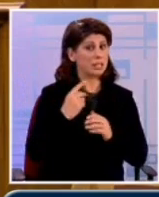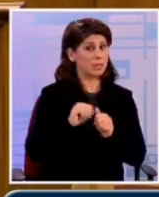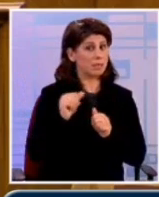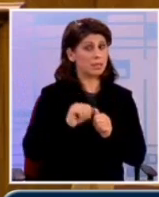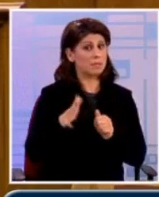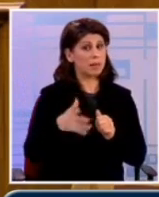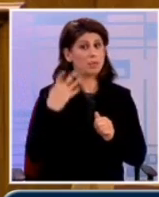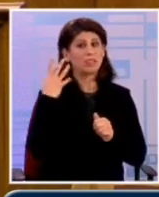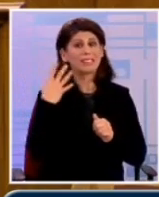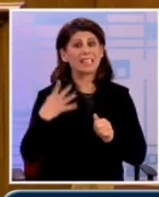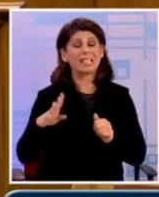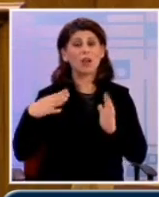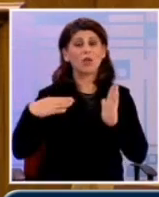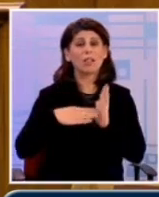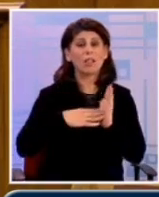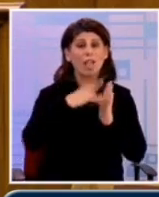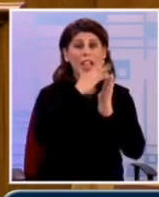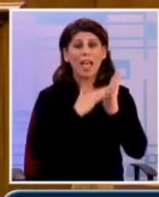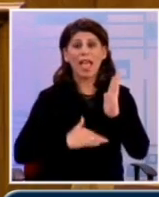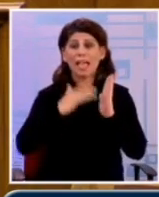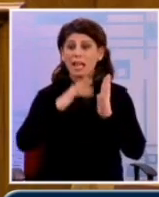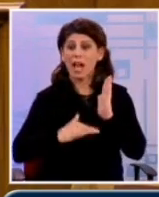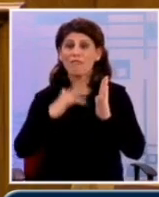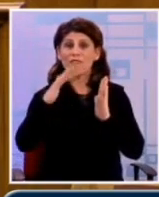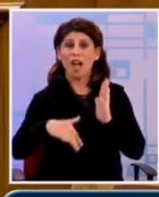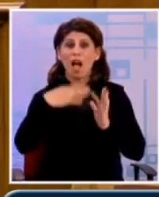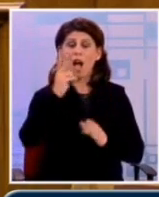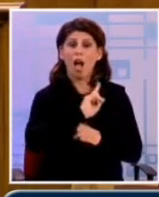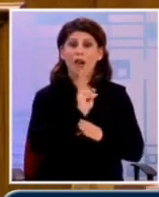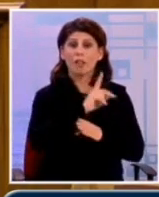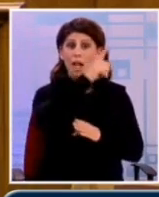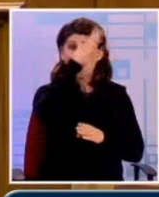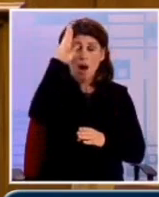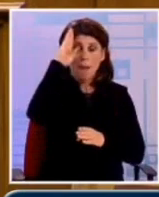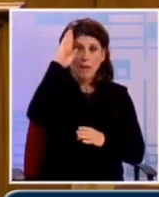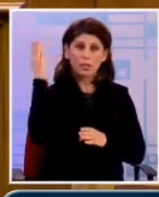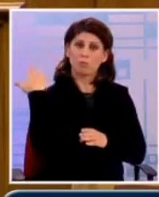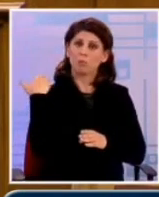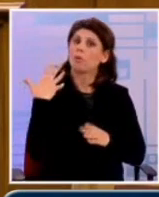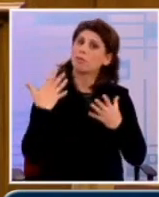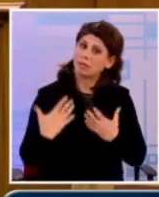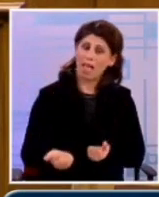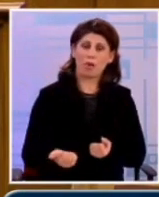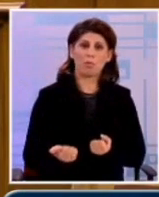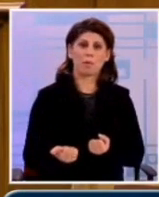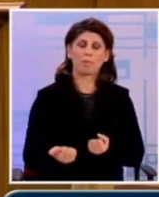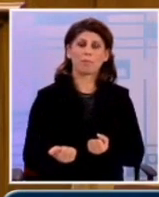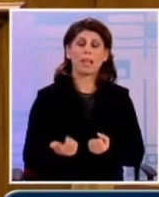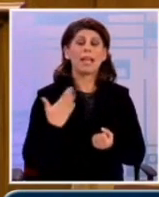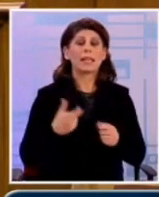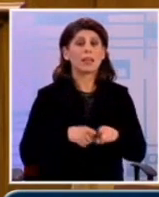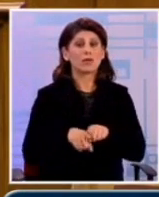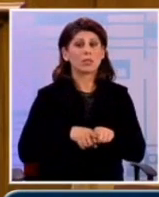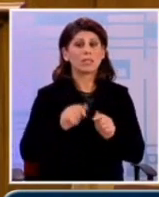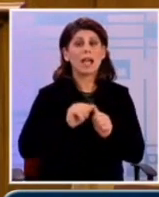περίπου, 400.000 εγγράφων από τις Ηνωμένες Πολιτείες που πρόσφατα αποκτήθηκαν και αφορούν